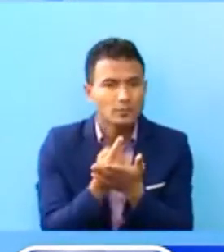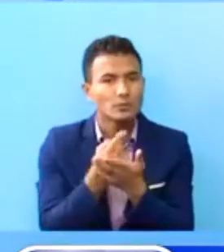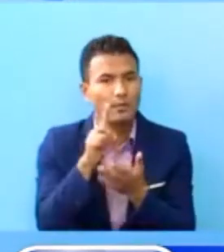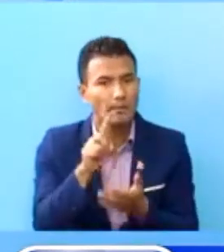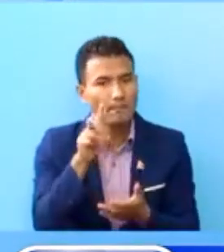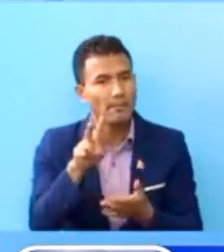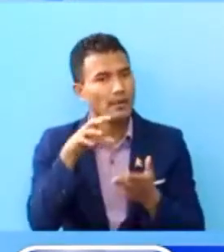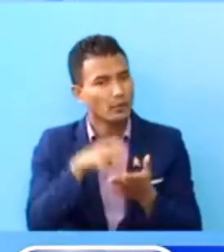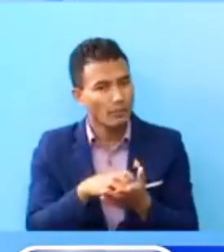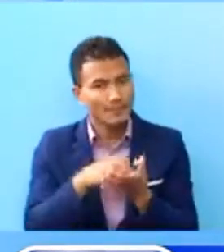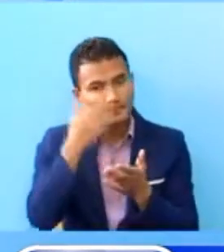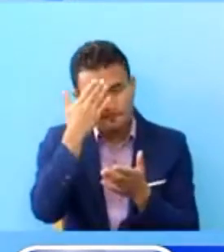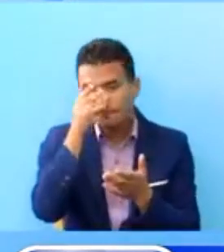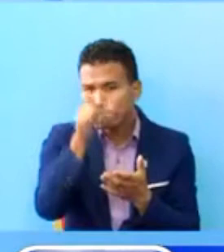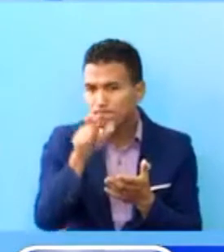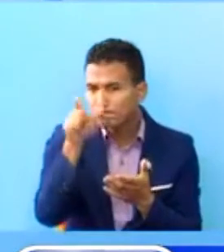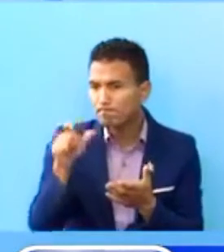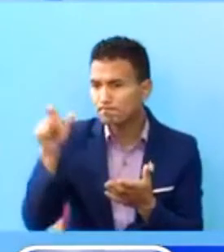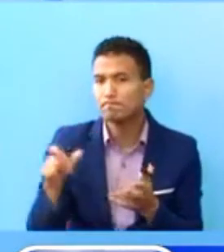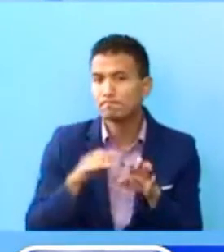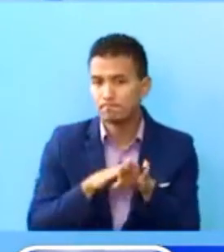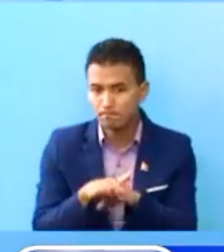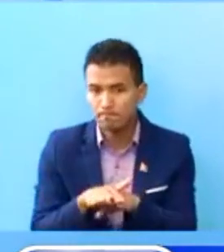12 ठाउँमा सङ्क्रमित व्यक्तिहरूको